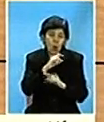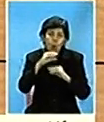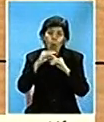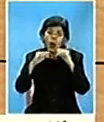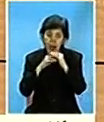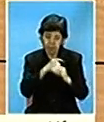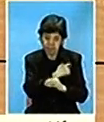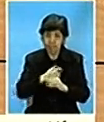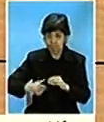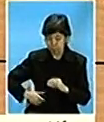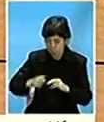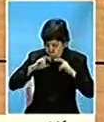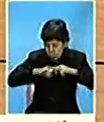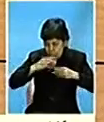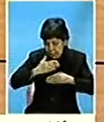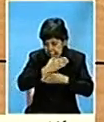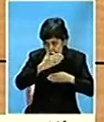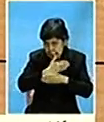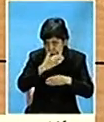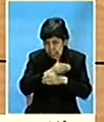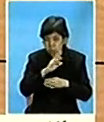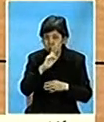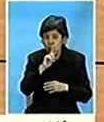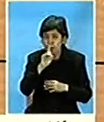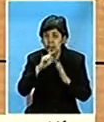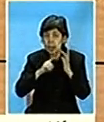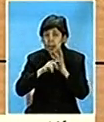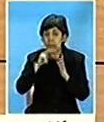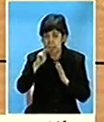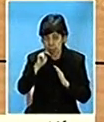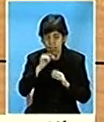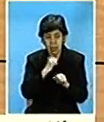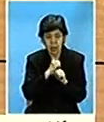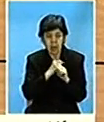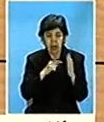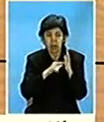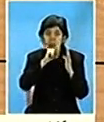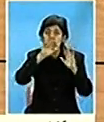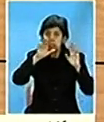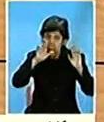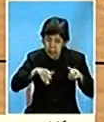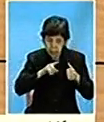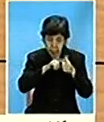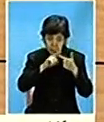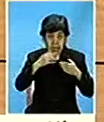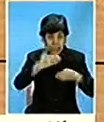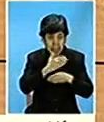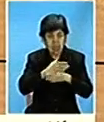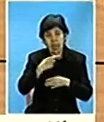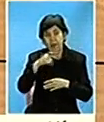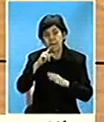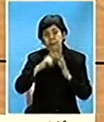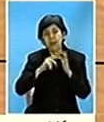ศึกษาได้จากเขื่อนขุนด่านประการชนที่ชัยนาทและเขื่อนป่าสักชลสิ